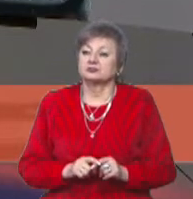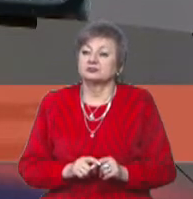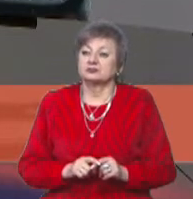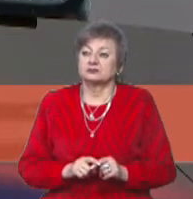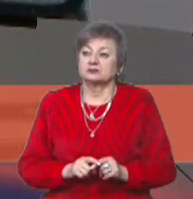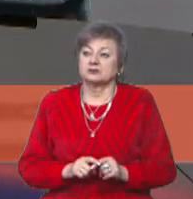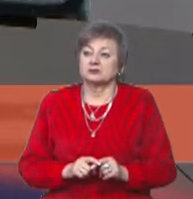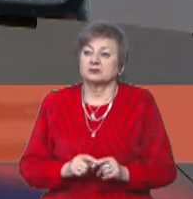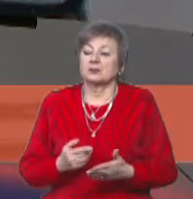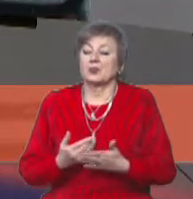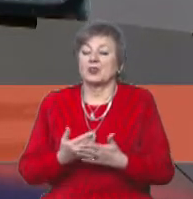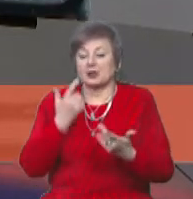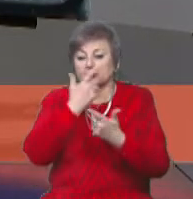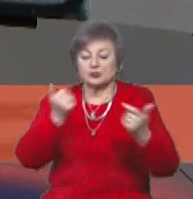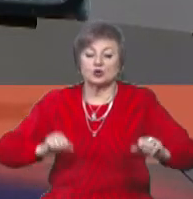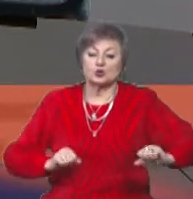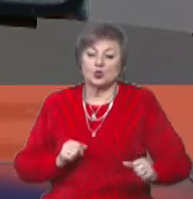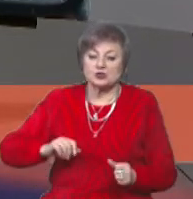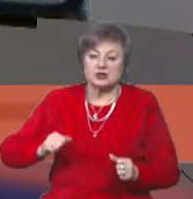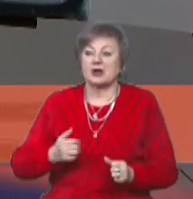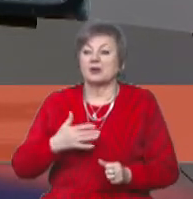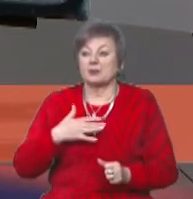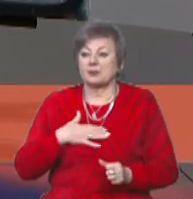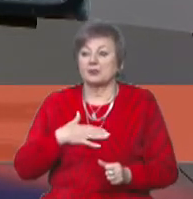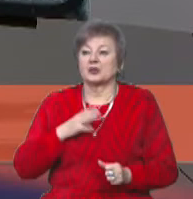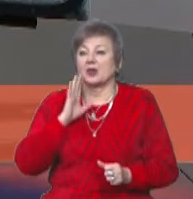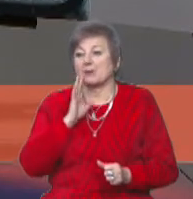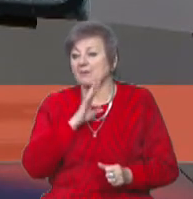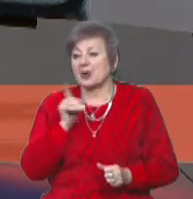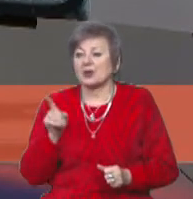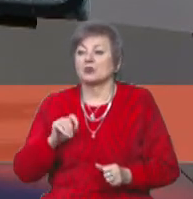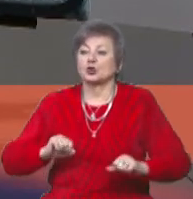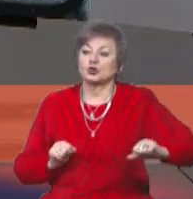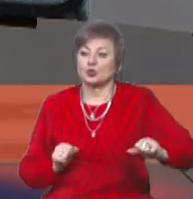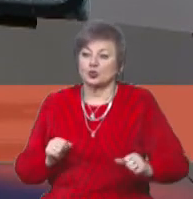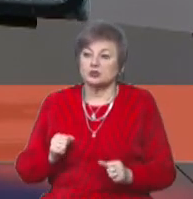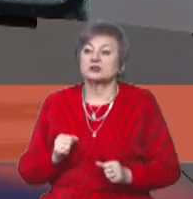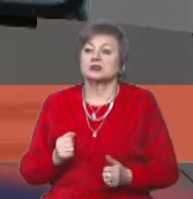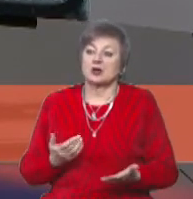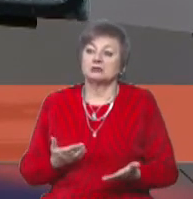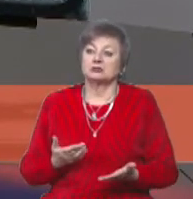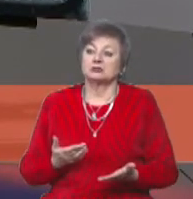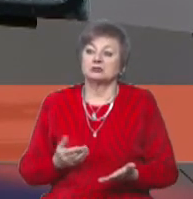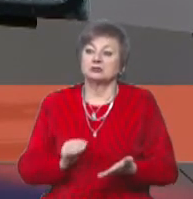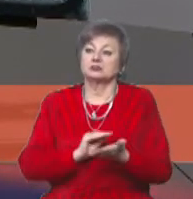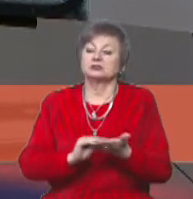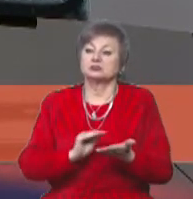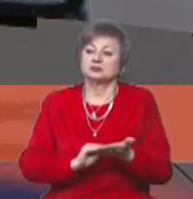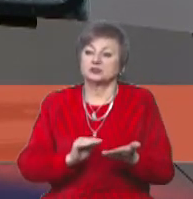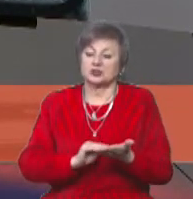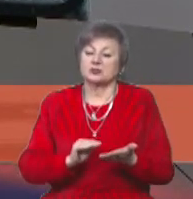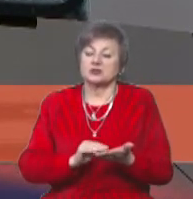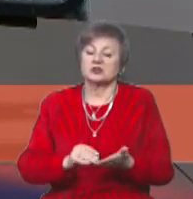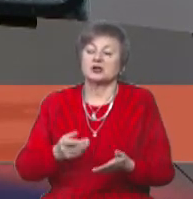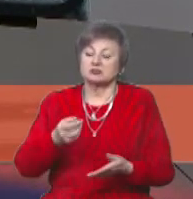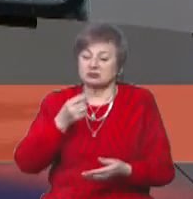вовлікала своїх друзів. Вони мене, мабуть, мама, та вони мене сподвігли написати цей пост, тому